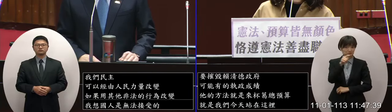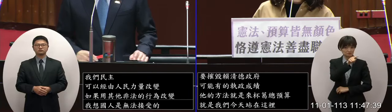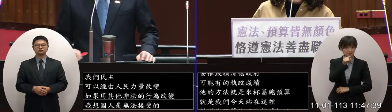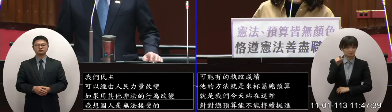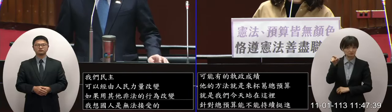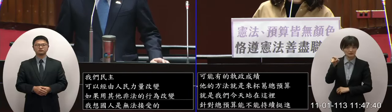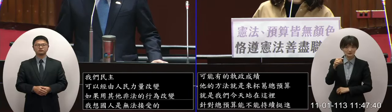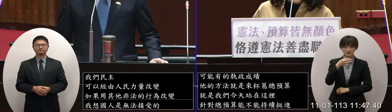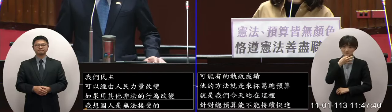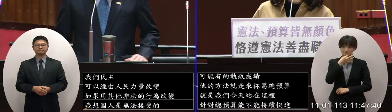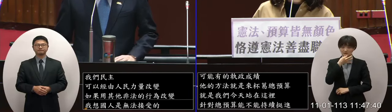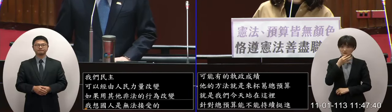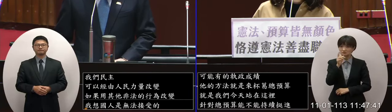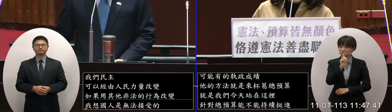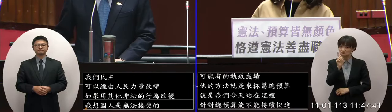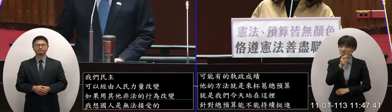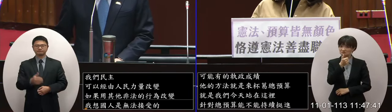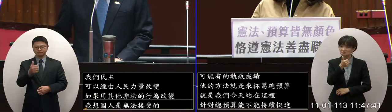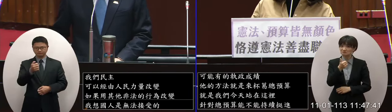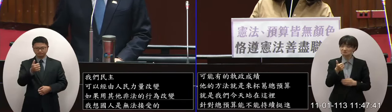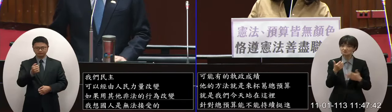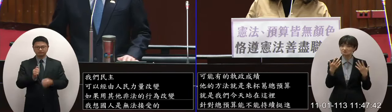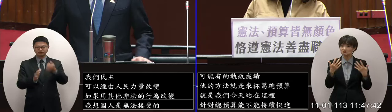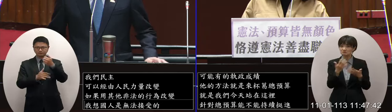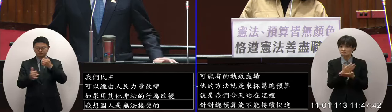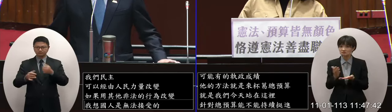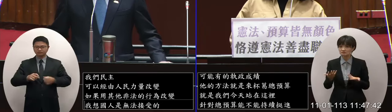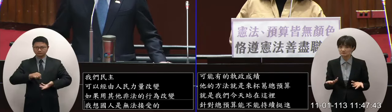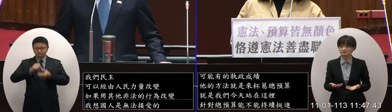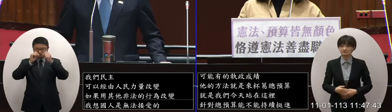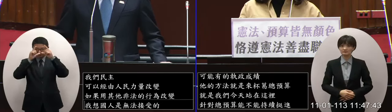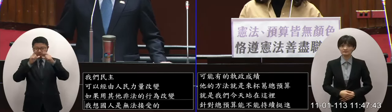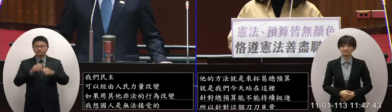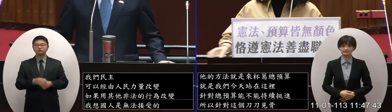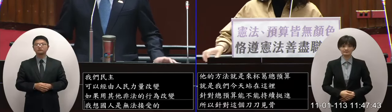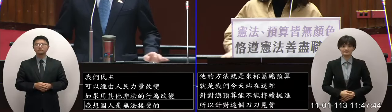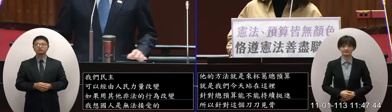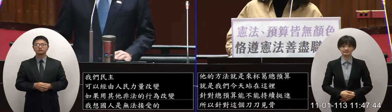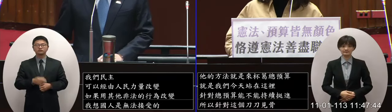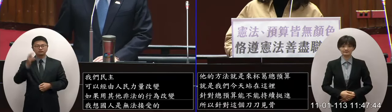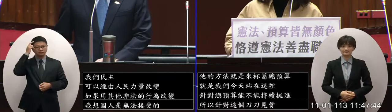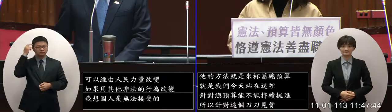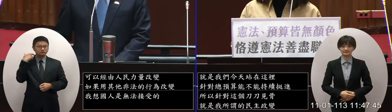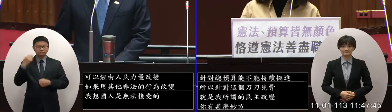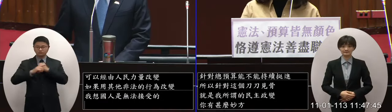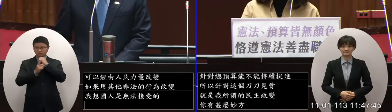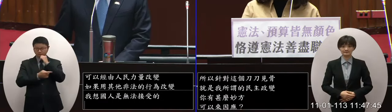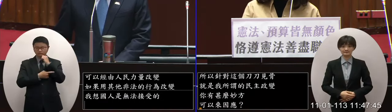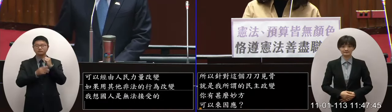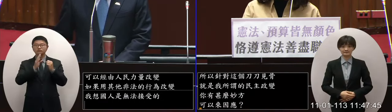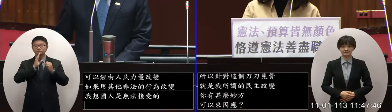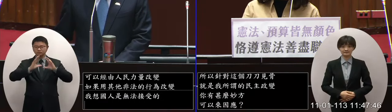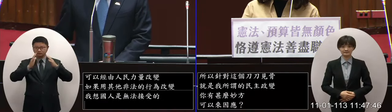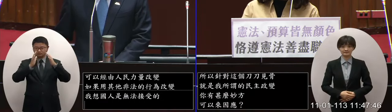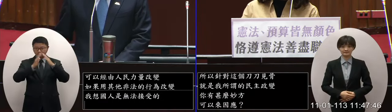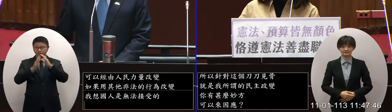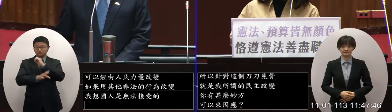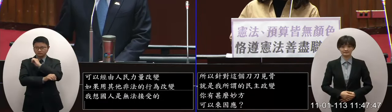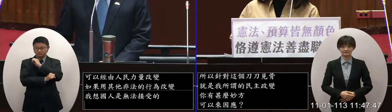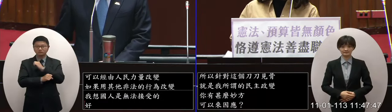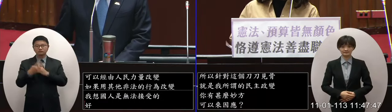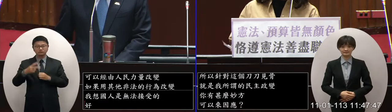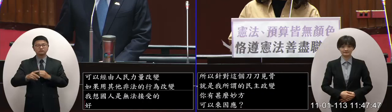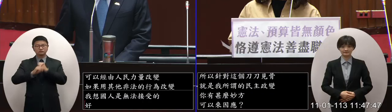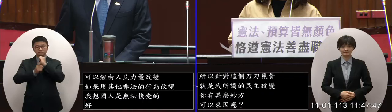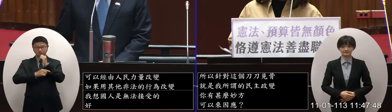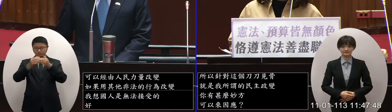方可以来因应？ 谢谢委员的提醒。宪法是国家的根本大法，法律更是国人唯